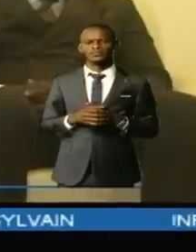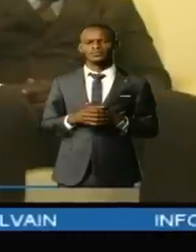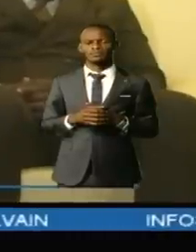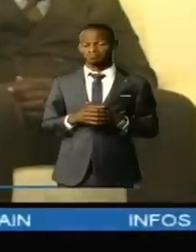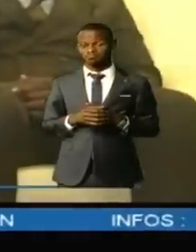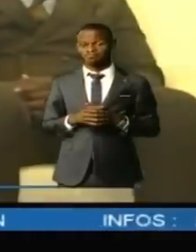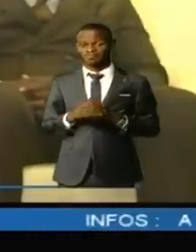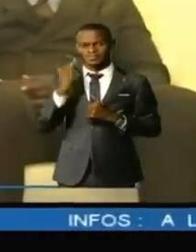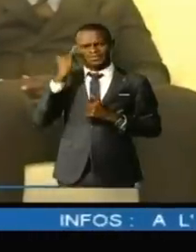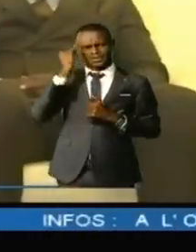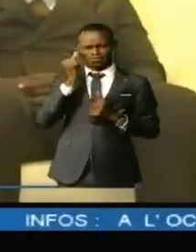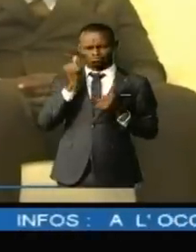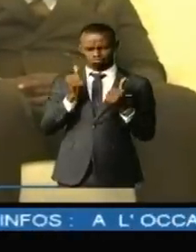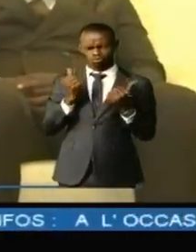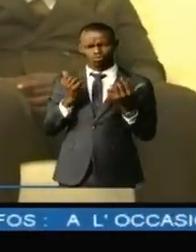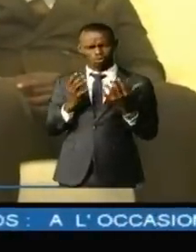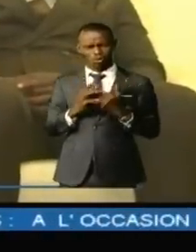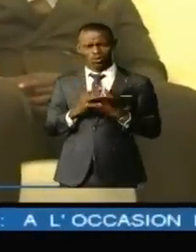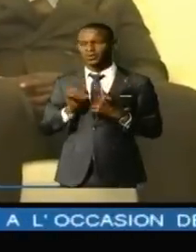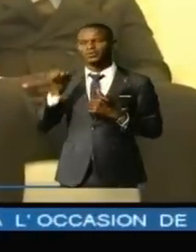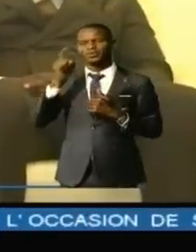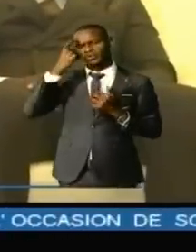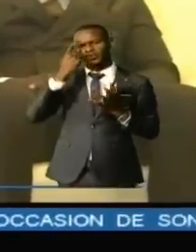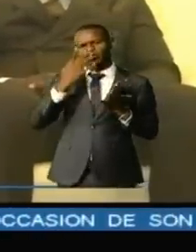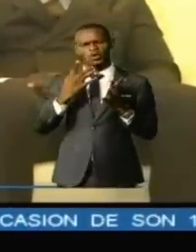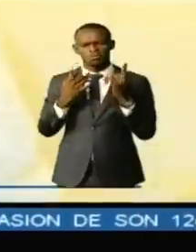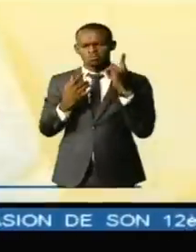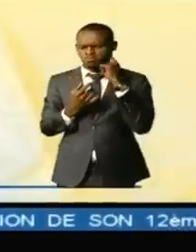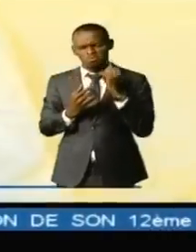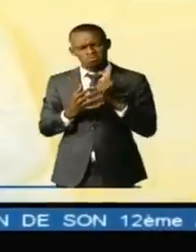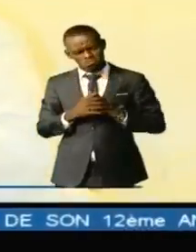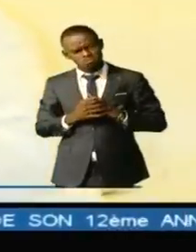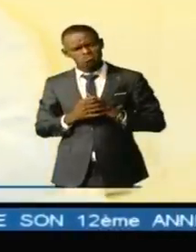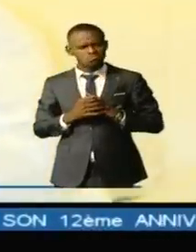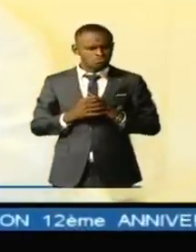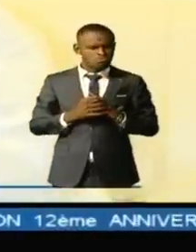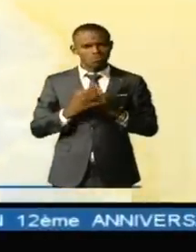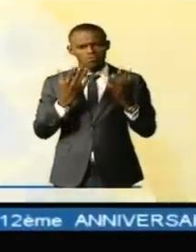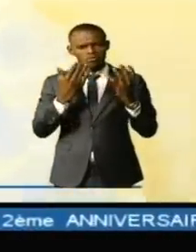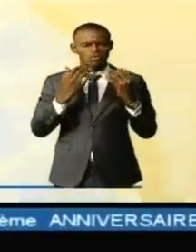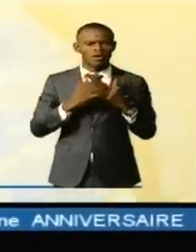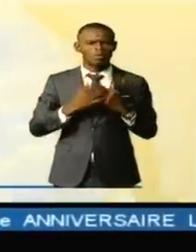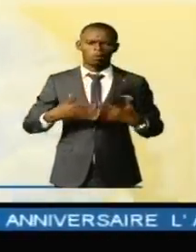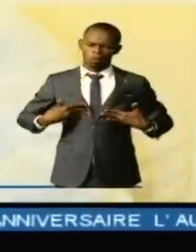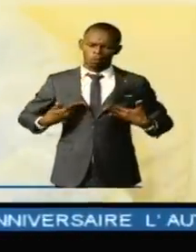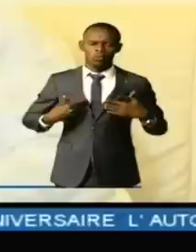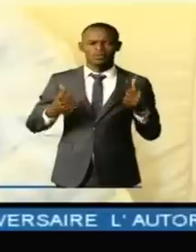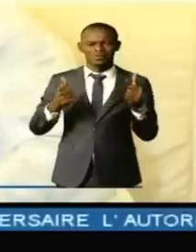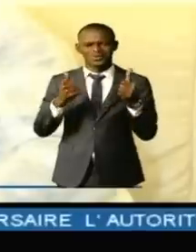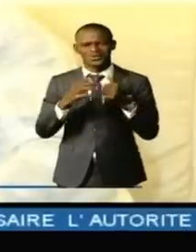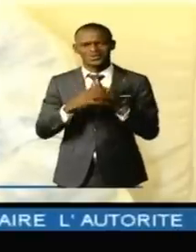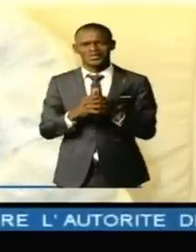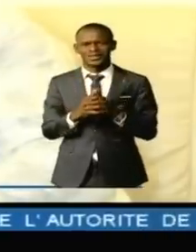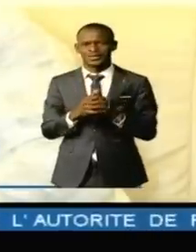Une initiative encouragée par le numéro 1 de la province du Kasaï central à travers ce sacre, John Kabea Chikaï